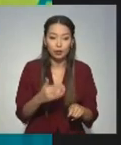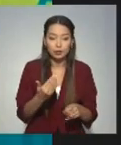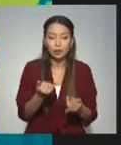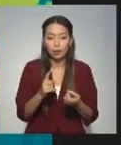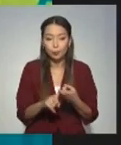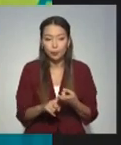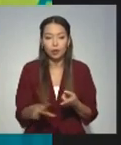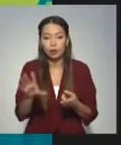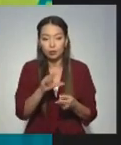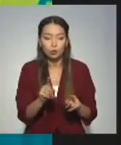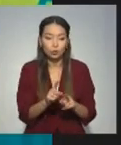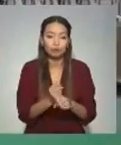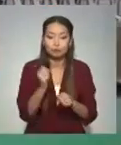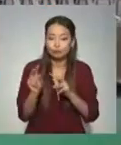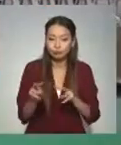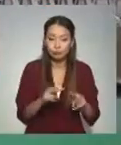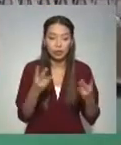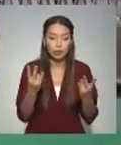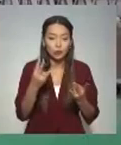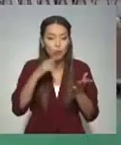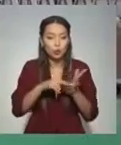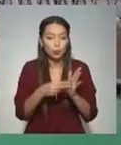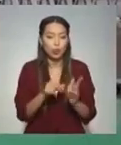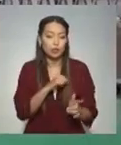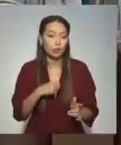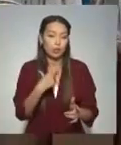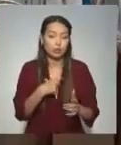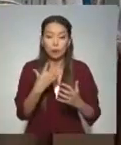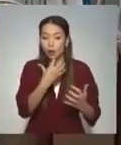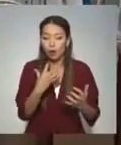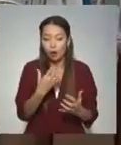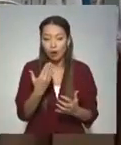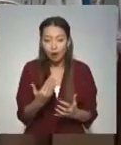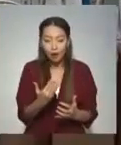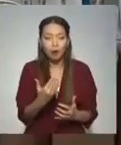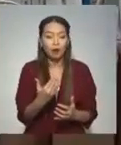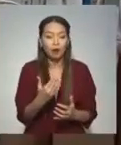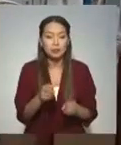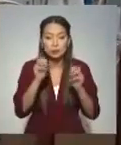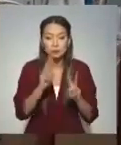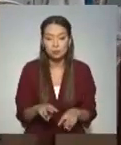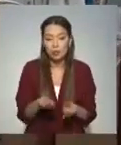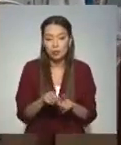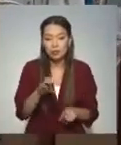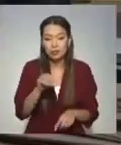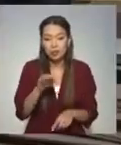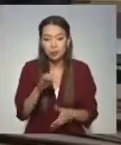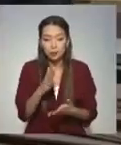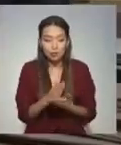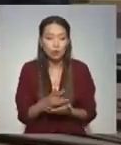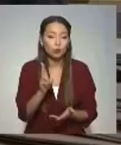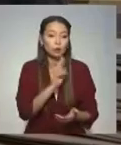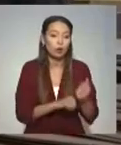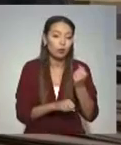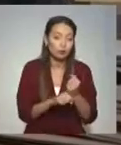құзыретті органдар барынша қадағаласа екен. Жобада өзін өзі жұмыспен қамтыған азаматтарға арнайы статуста қарастырылған. Енді олар тәуелсіз жұмыскерлер